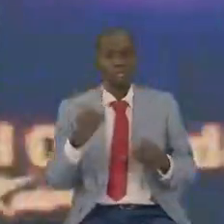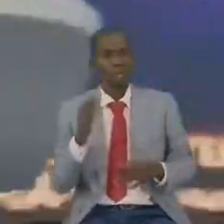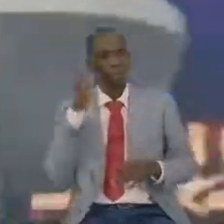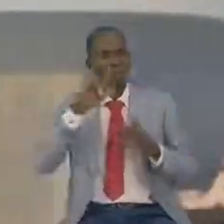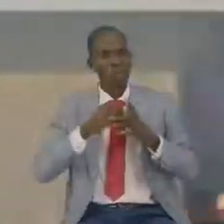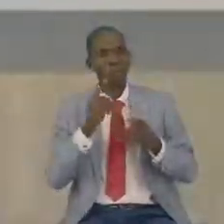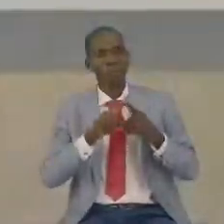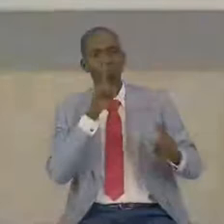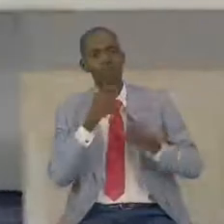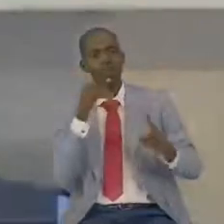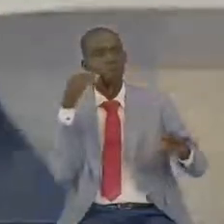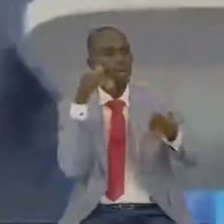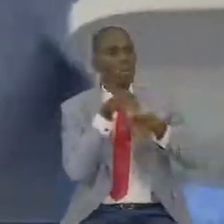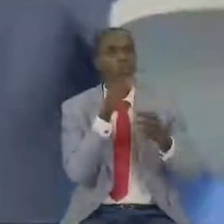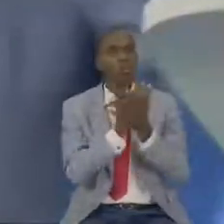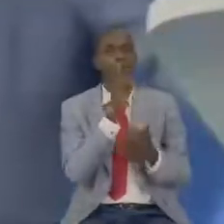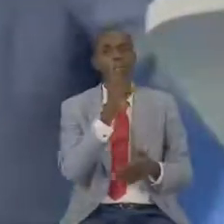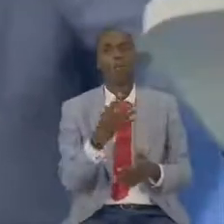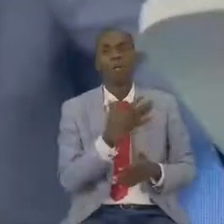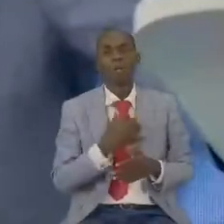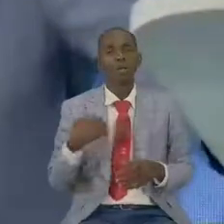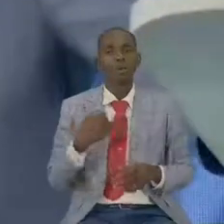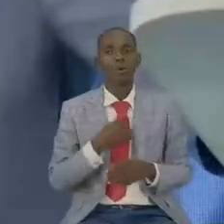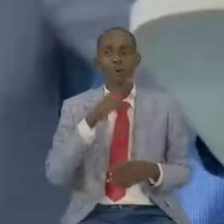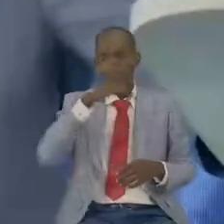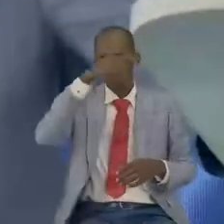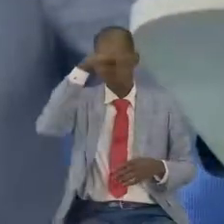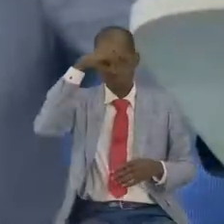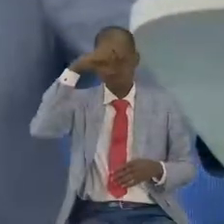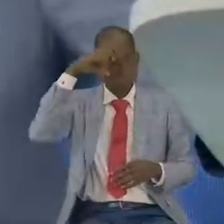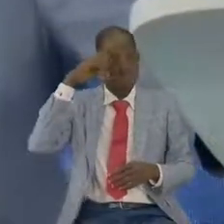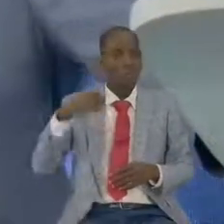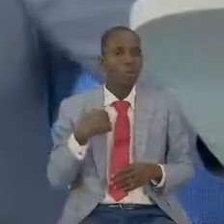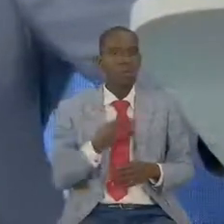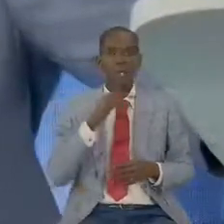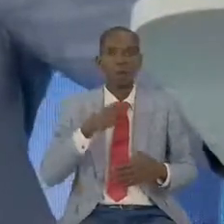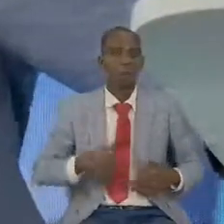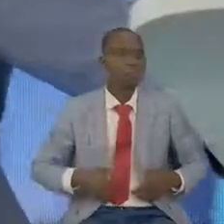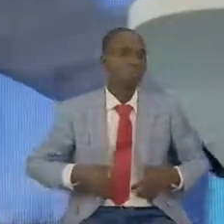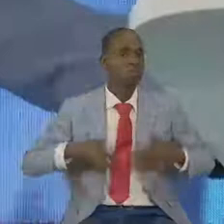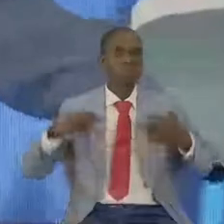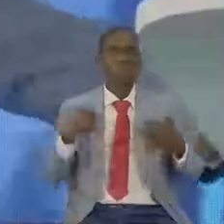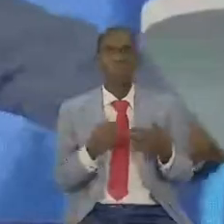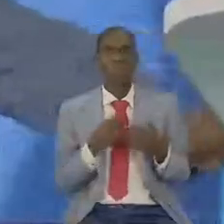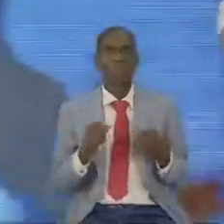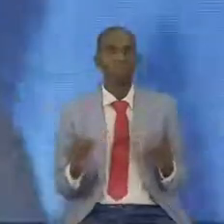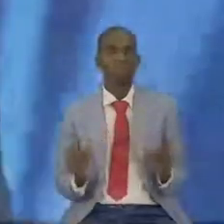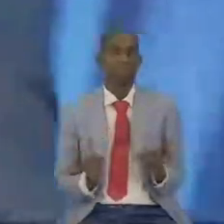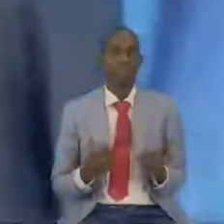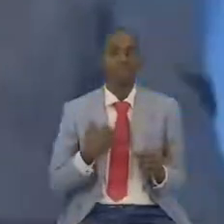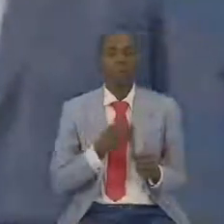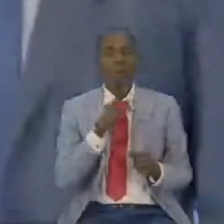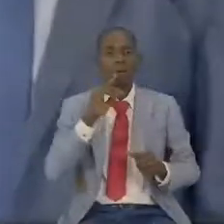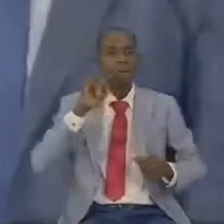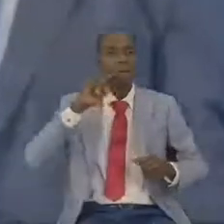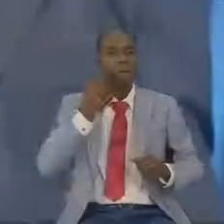Et tout ce... Nous sommes en sueur, nous tremblotons. Nous sommes en colère, nous sommes amers. Et